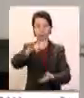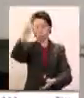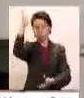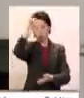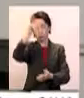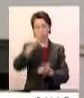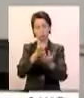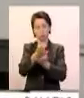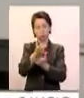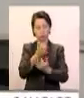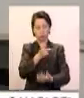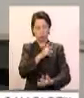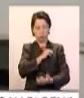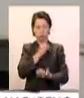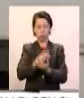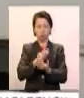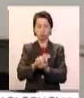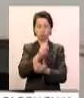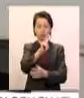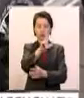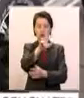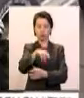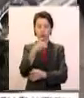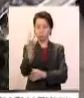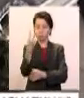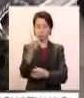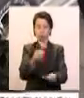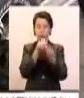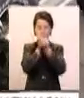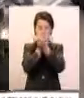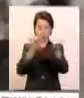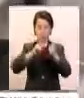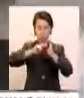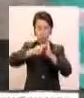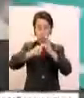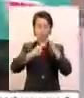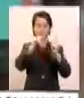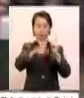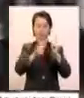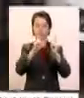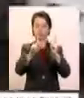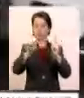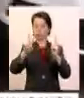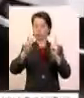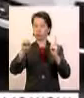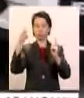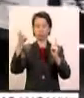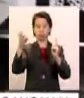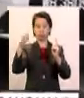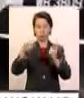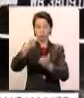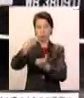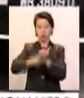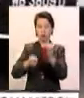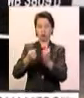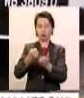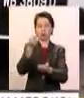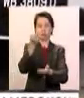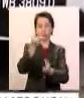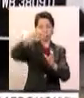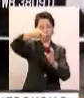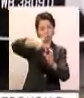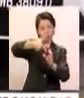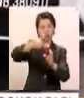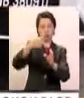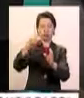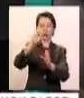menerusi Kementerian Kewangan pada 23 Disember lalu mengumumkan mulai 1 Januari 2019 harga bahan api